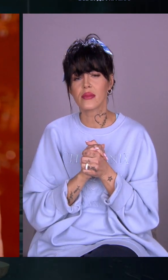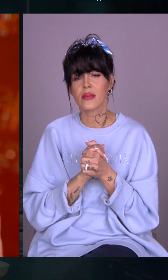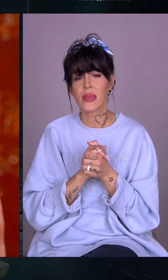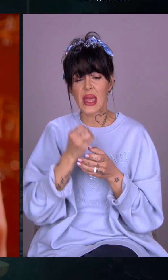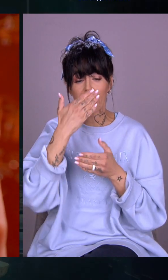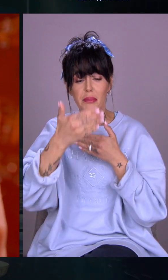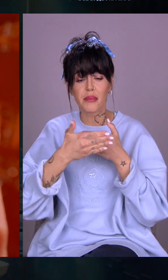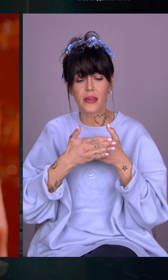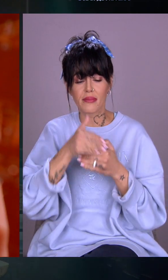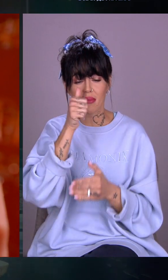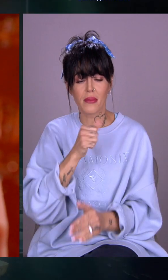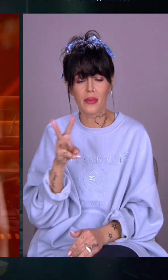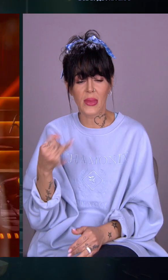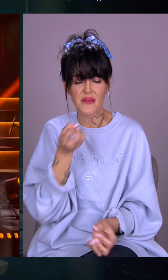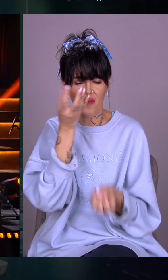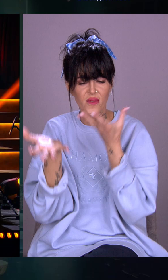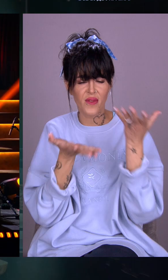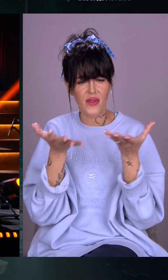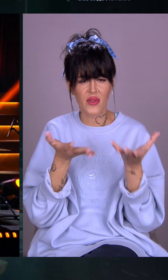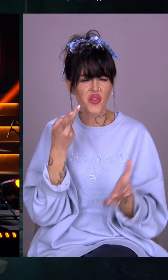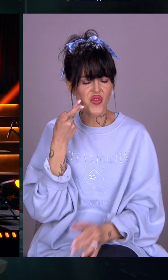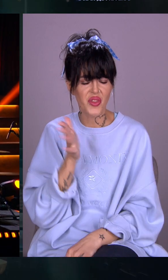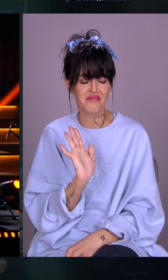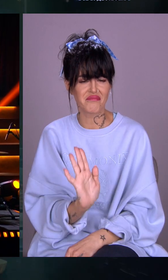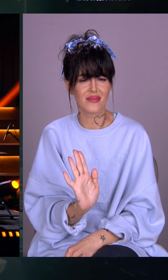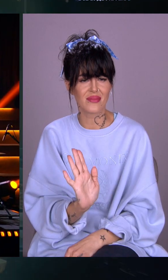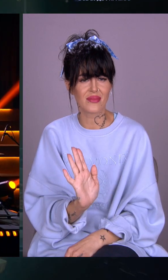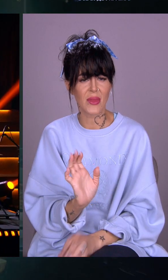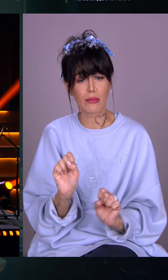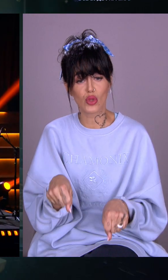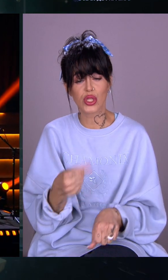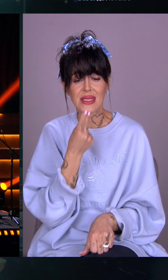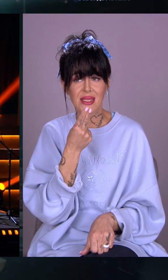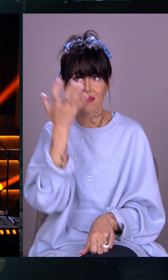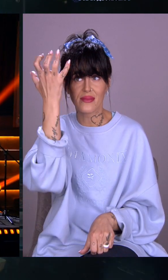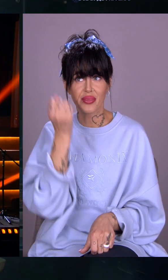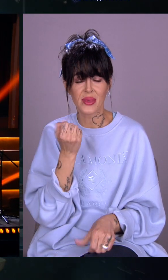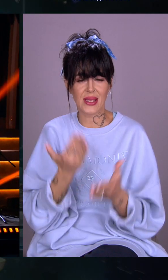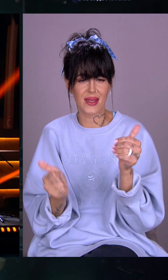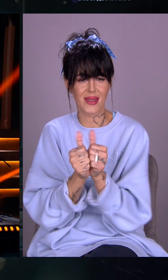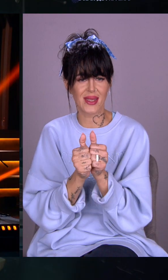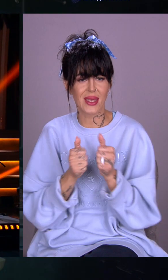Наприкінці травня вона цвіте зазвичай. Можна їсти, якщо це не при дорозі.